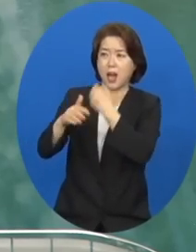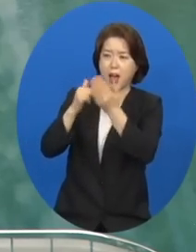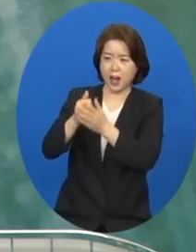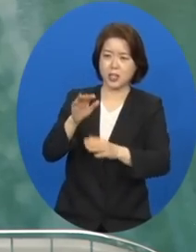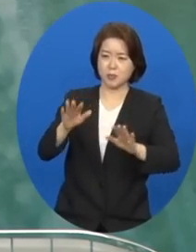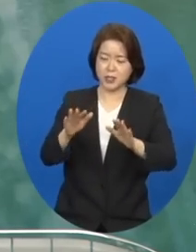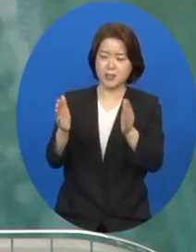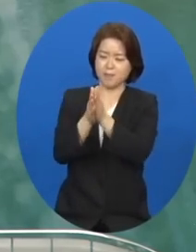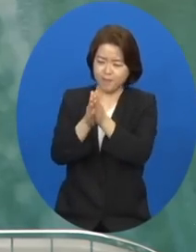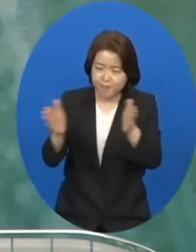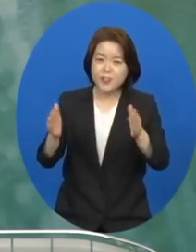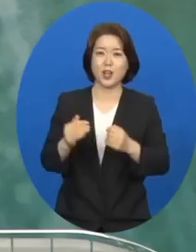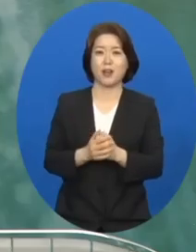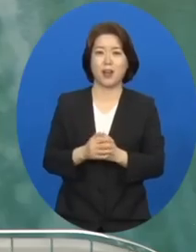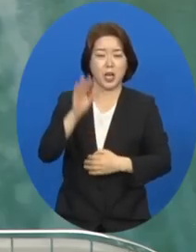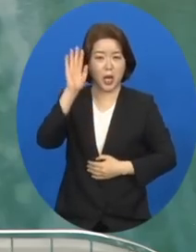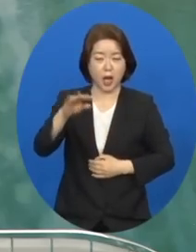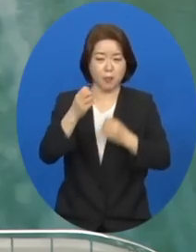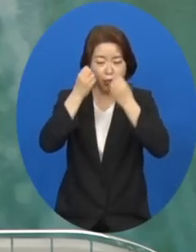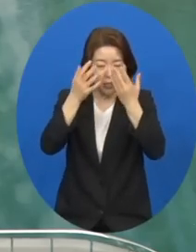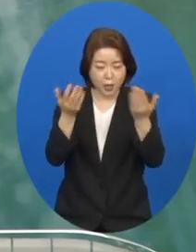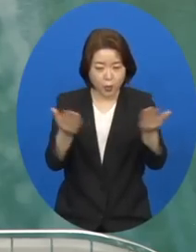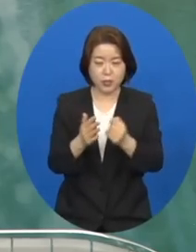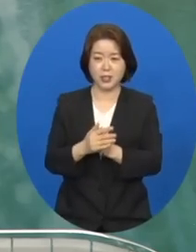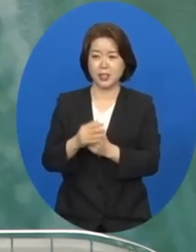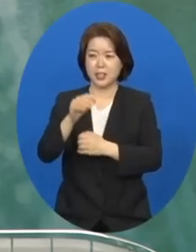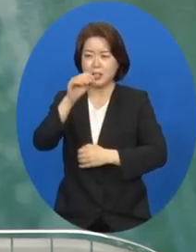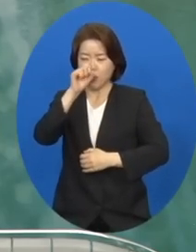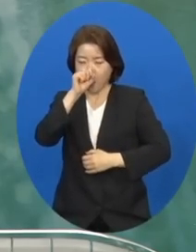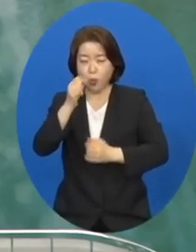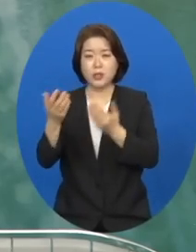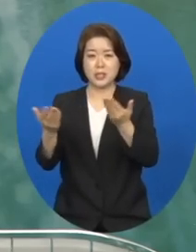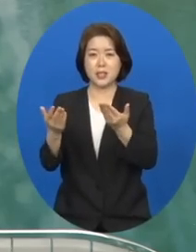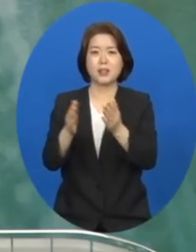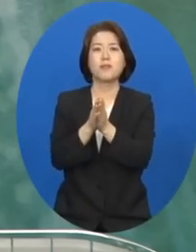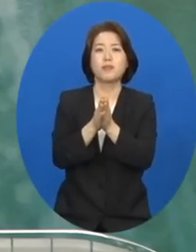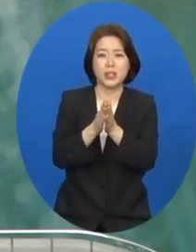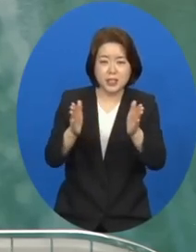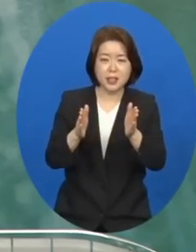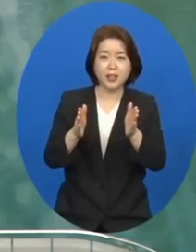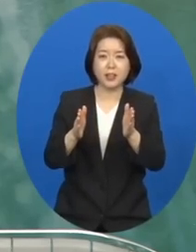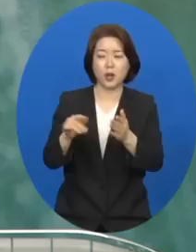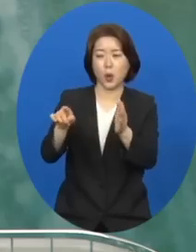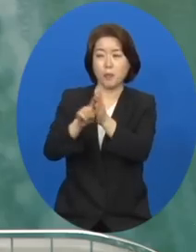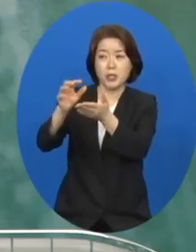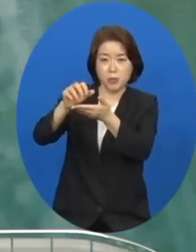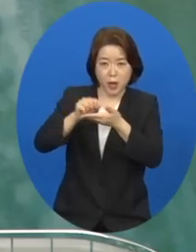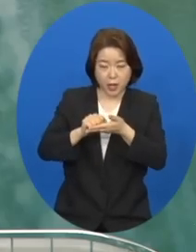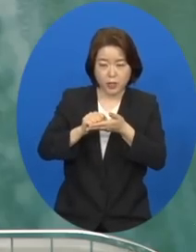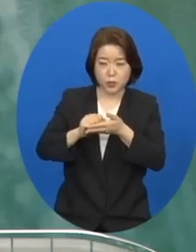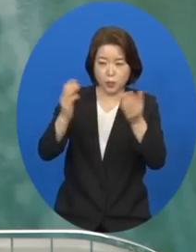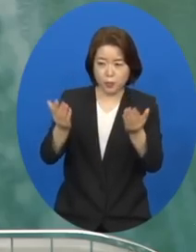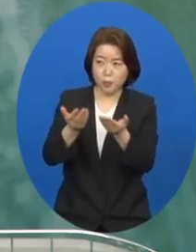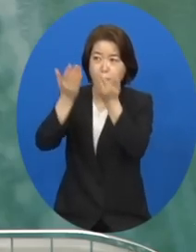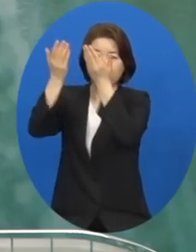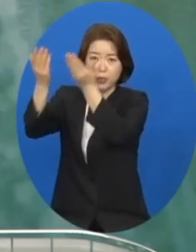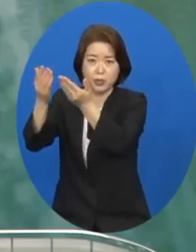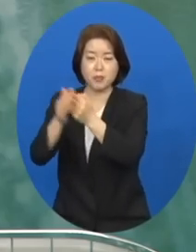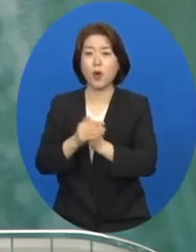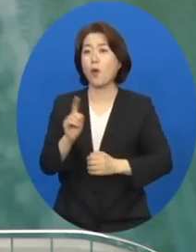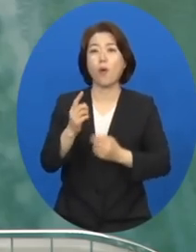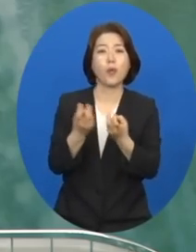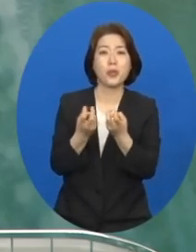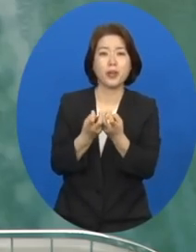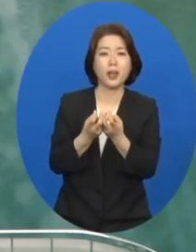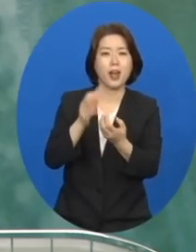시작하셨고 나 새로운 1 착한 일을 하나님의 행하셨던 않은 것을 믿음으로 취하여 서 올려 드리면 어떻게 하신다고 요